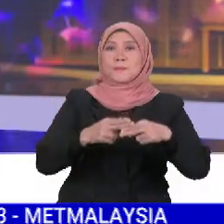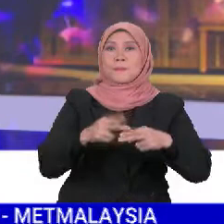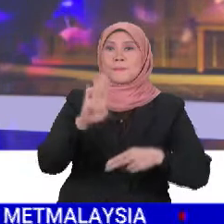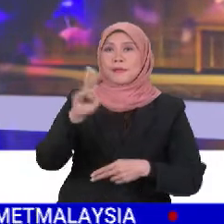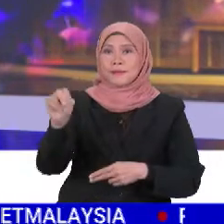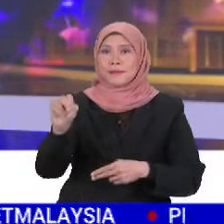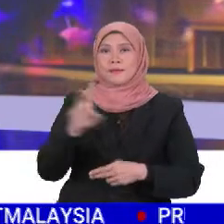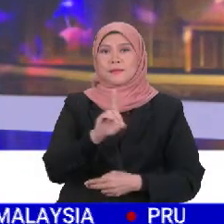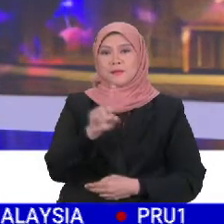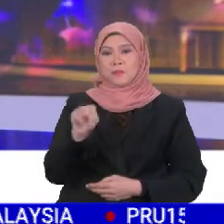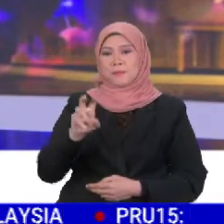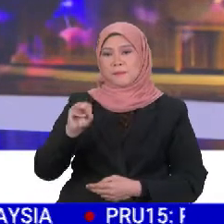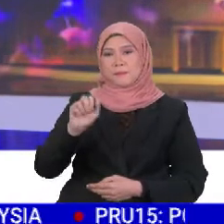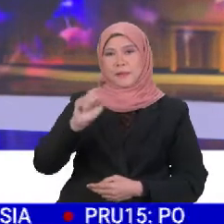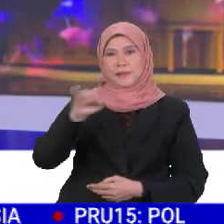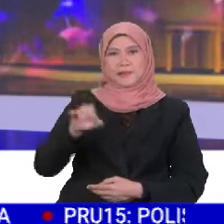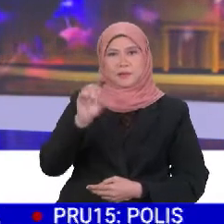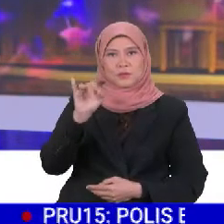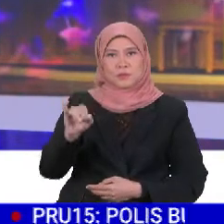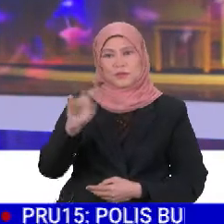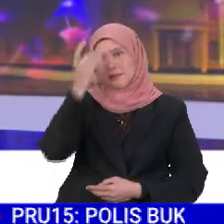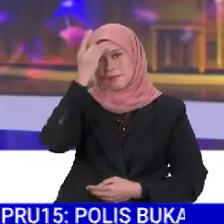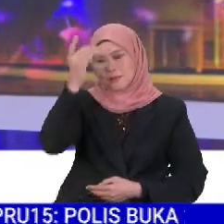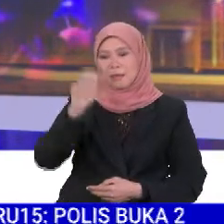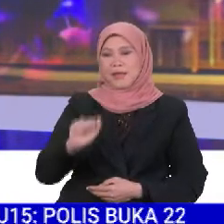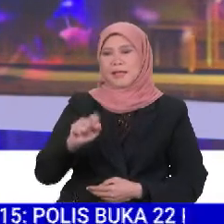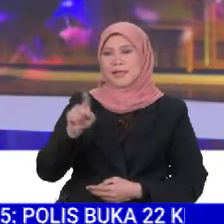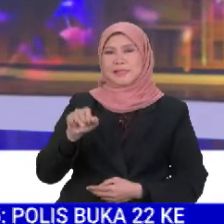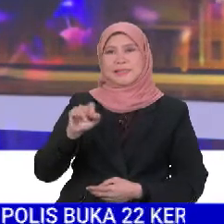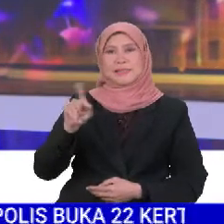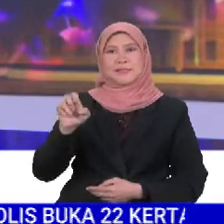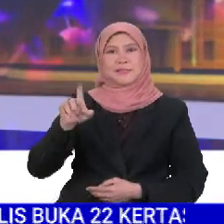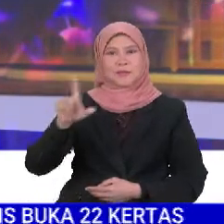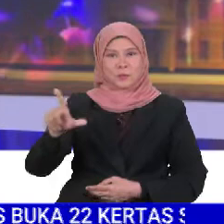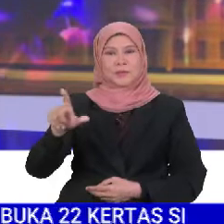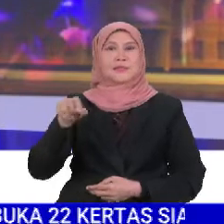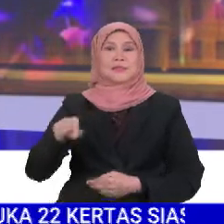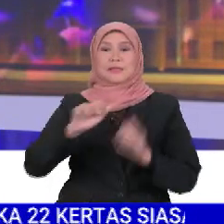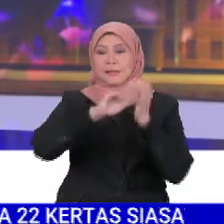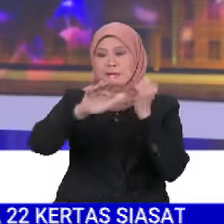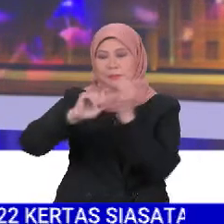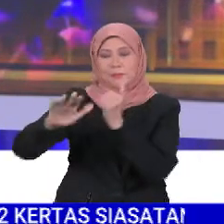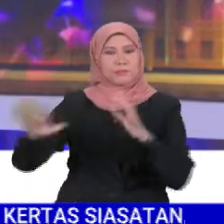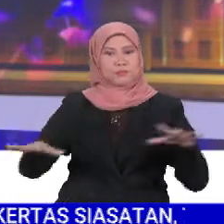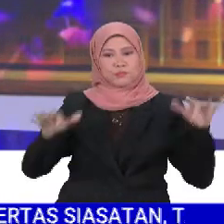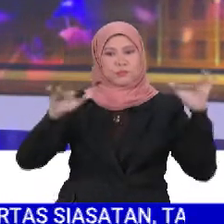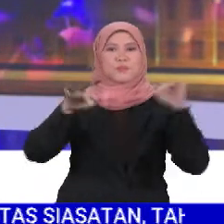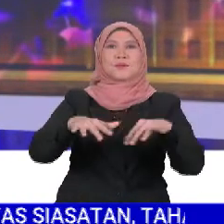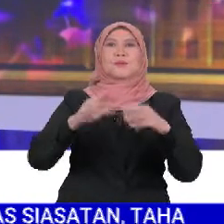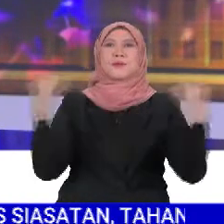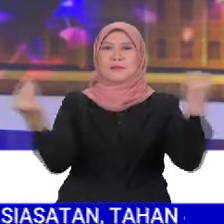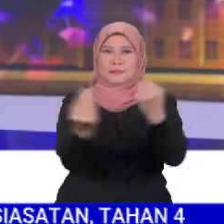Dewan Undangan Negeri Dun Manjoy, Dato' Azizul Kamar Abdul Aziz menumpukan kempen di warung makan yang menjadi tumpuan